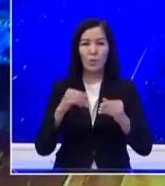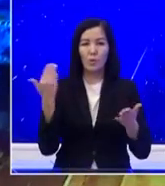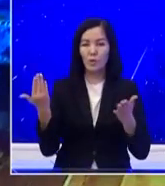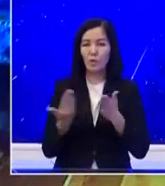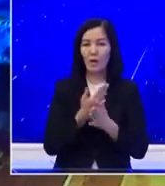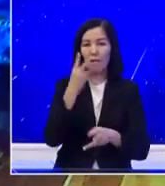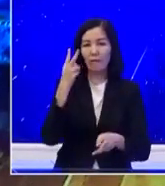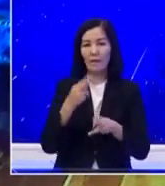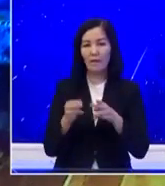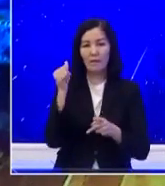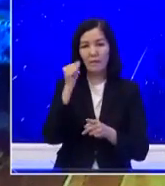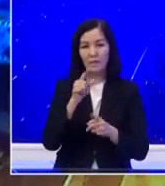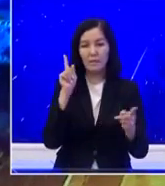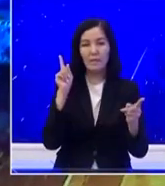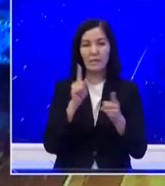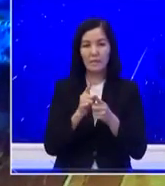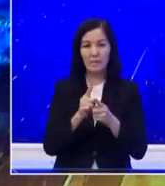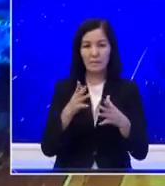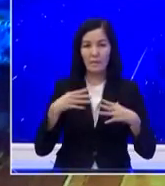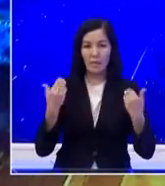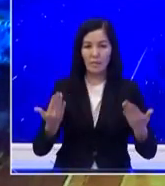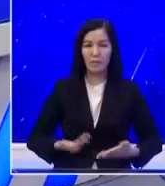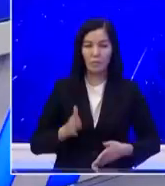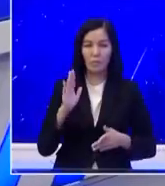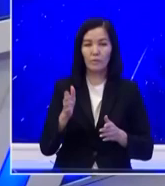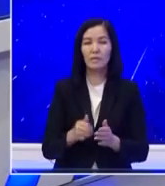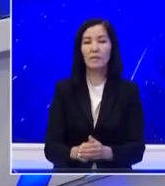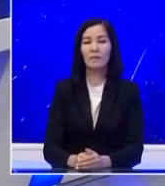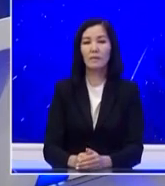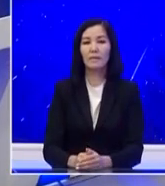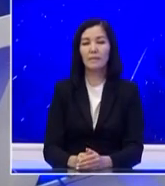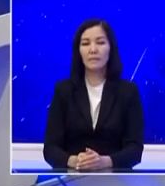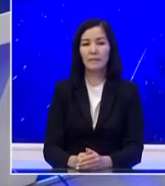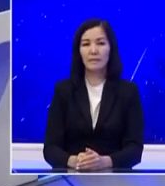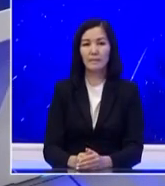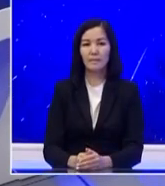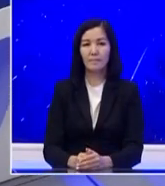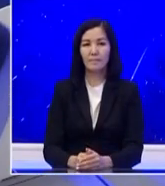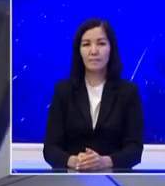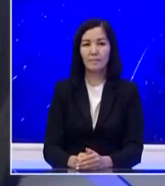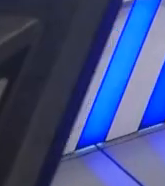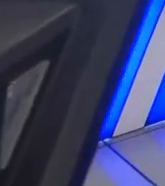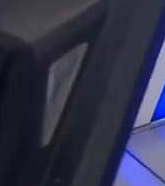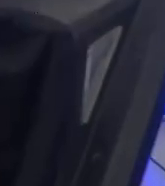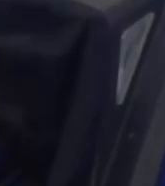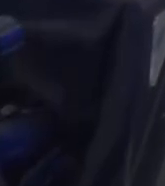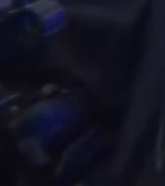Қымбатты көрермен, бүгінге келіп түскен ақпараттар легі осымен тәмам. Келесі эфирде жолыққанша, амандық болсын.